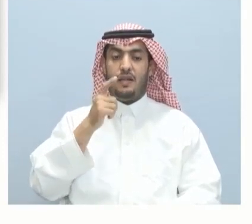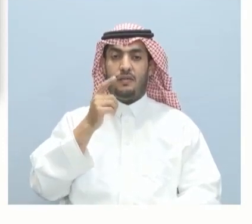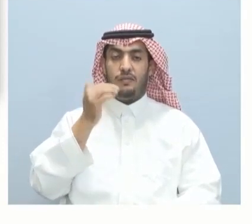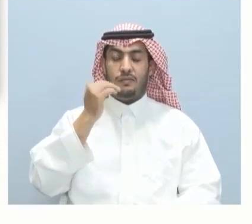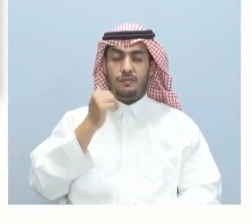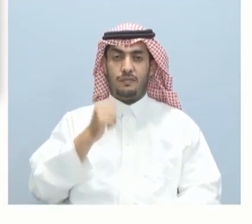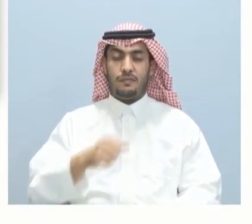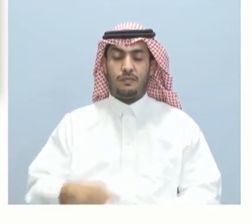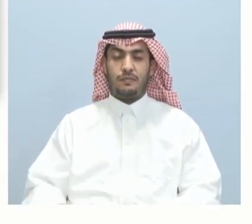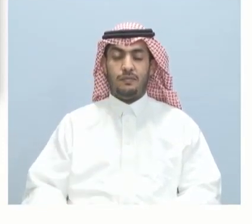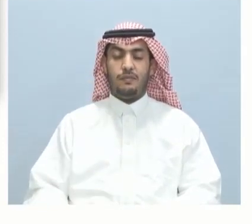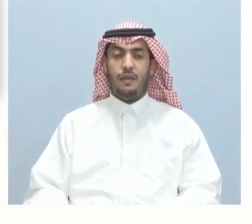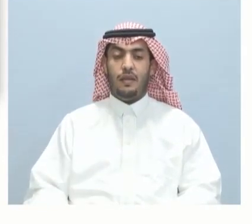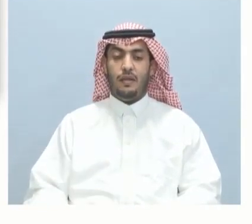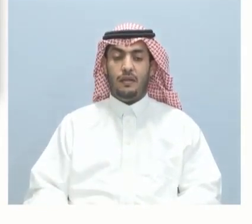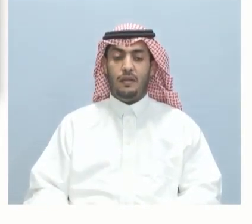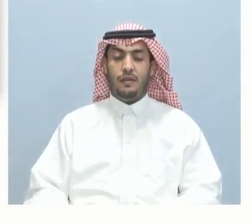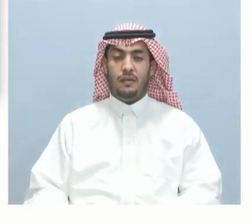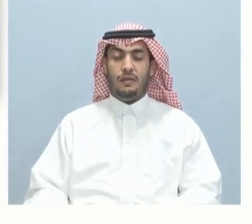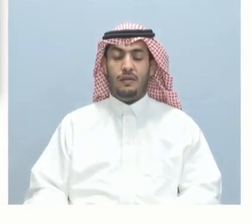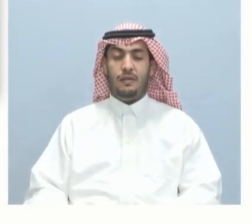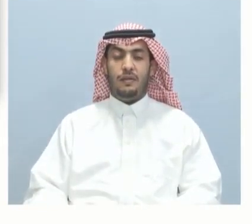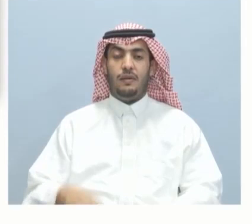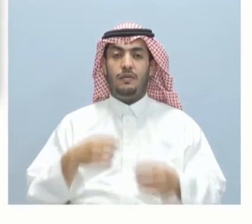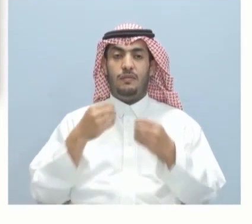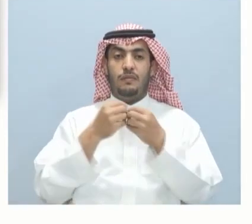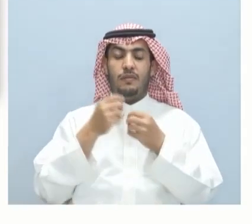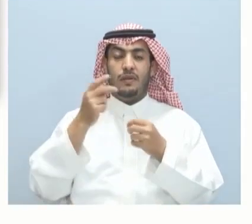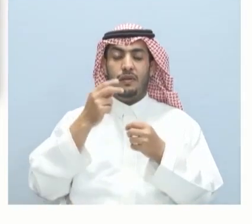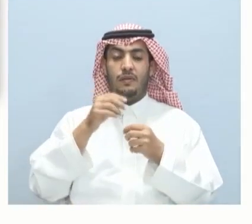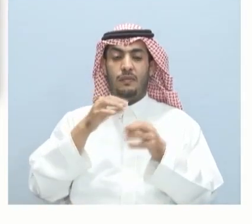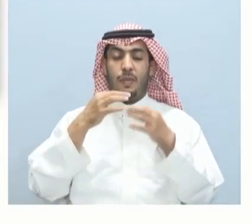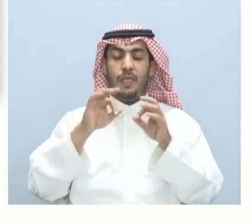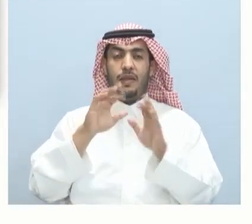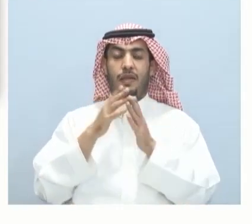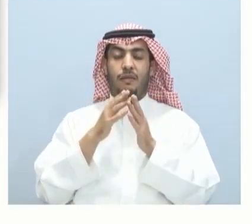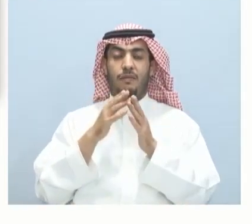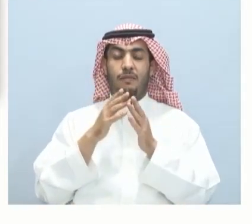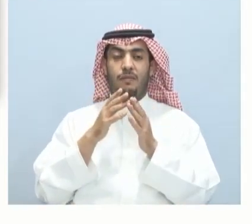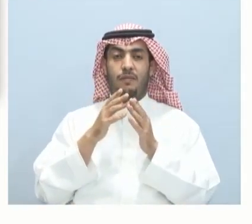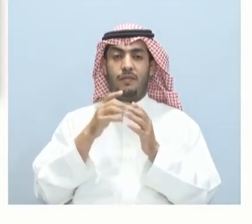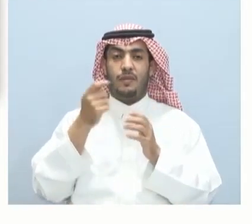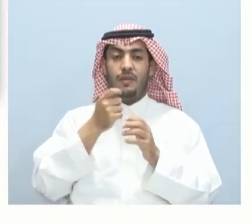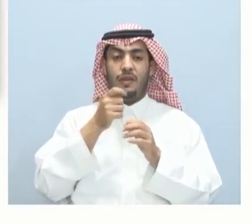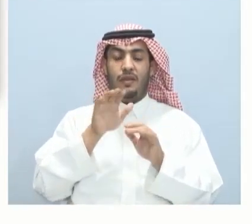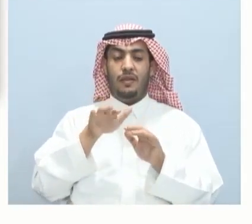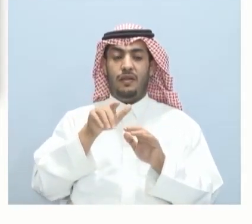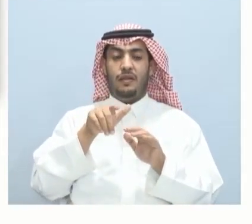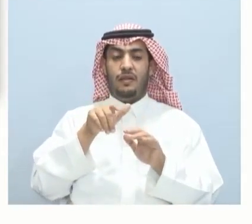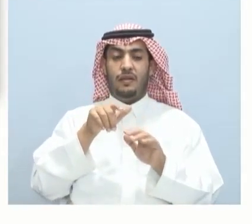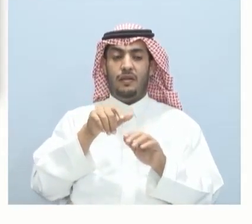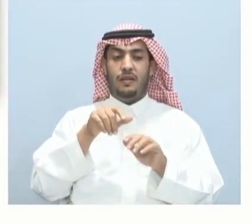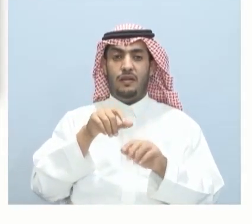توجدها عندما نقول واحده بداله الاخرى تعال معي على الرسمه وافتح كتابك هنا واكتب معي